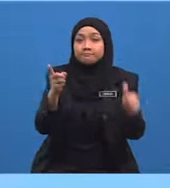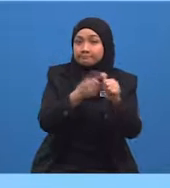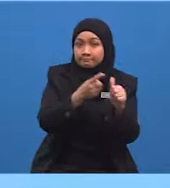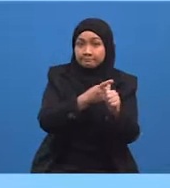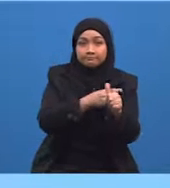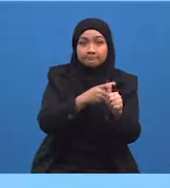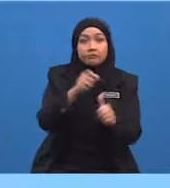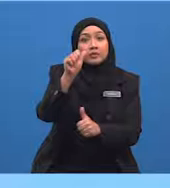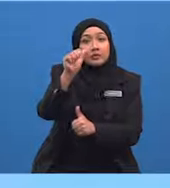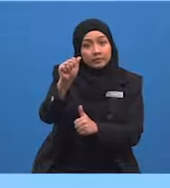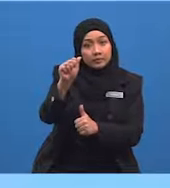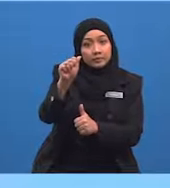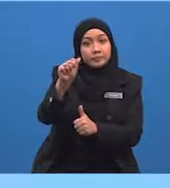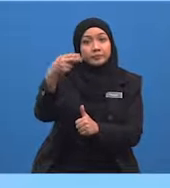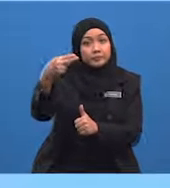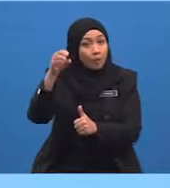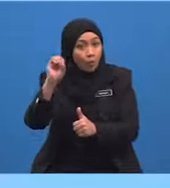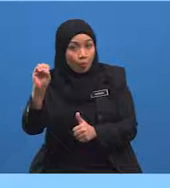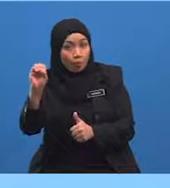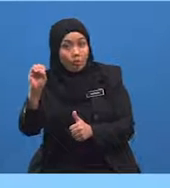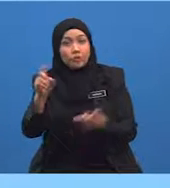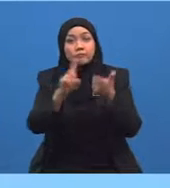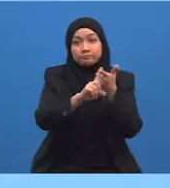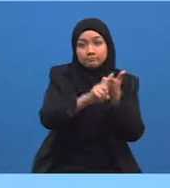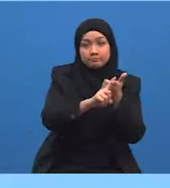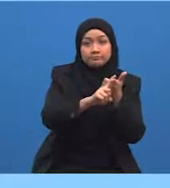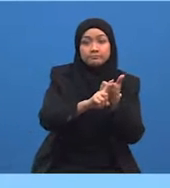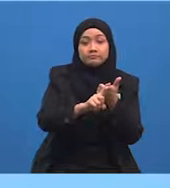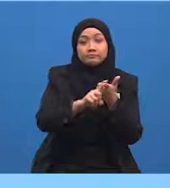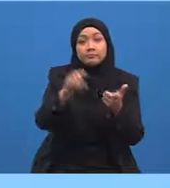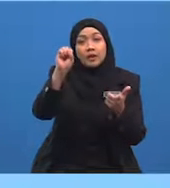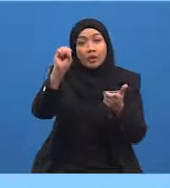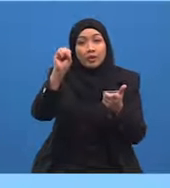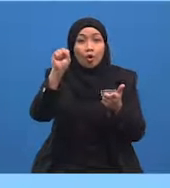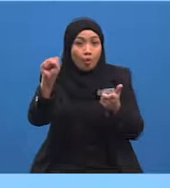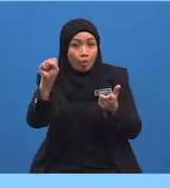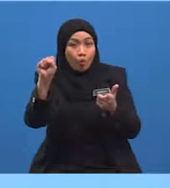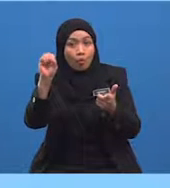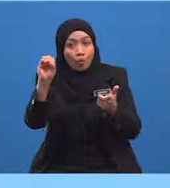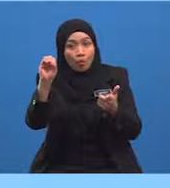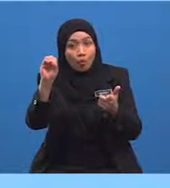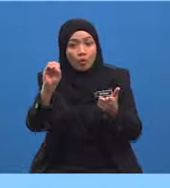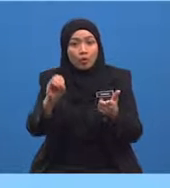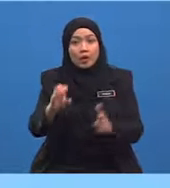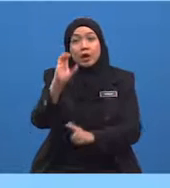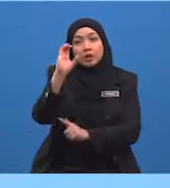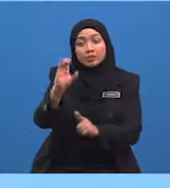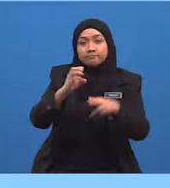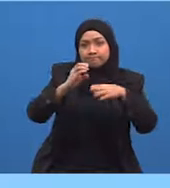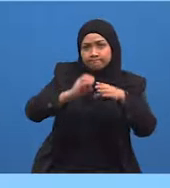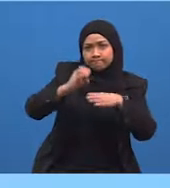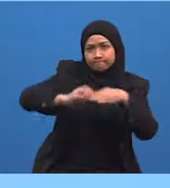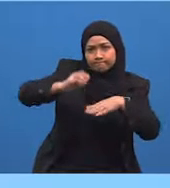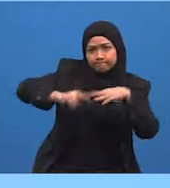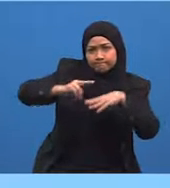asid hidroklorik, asid sulfurik, cuka, jus limau, air